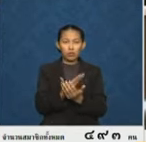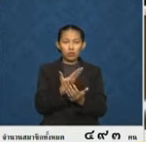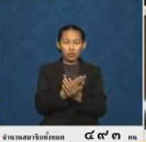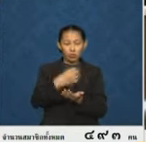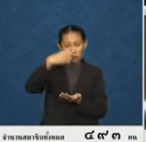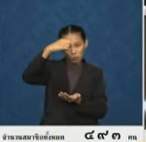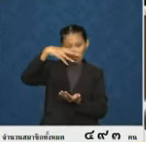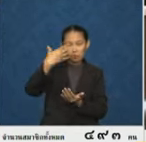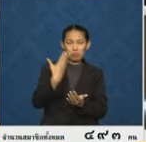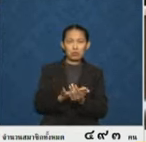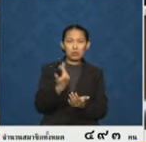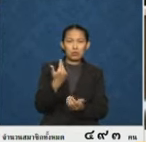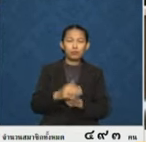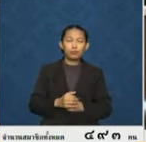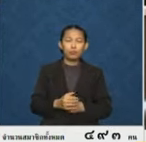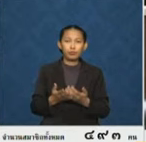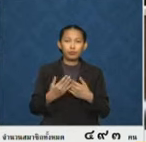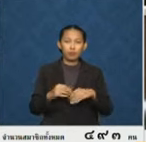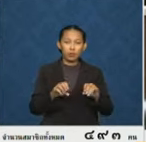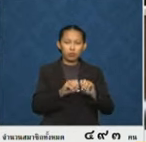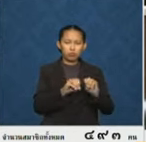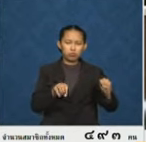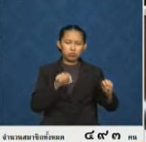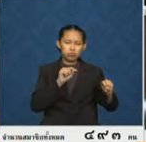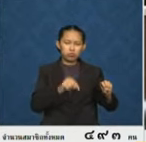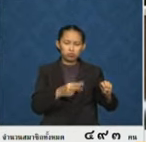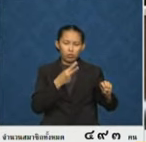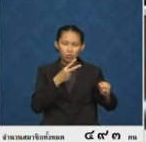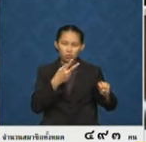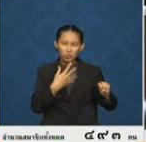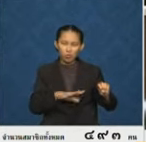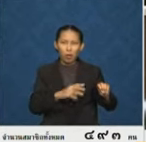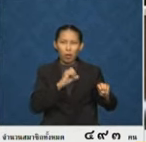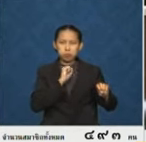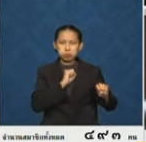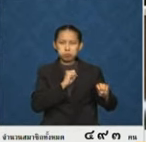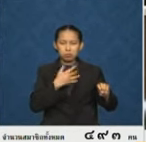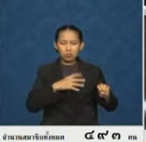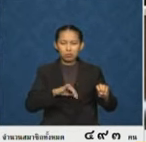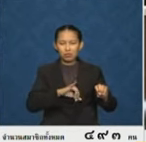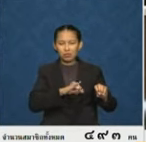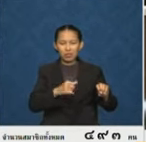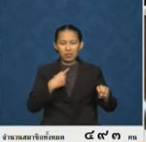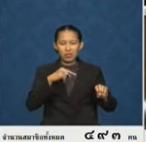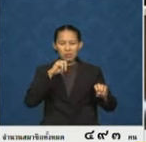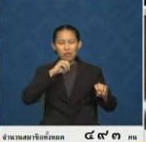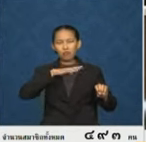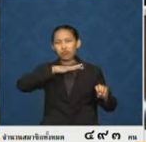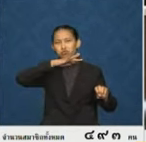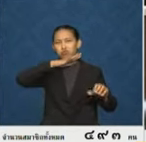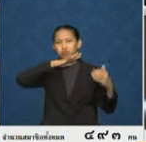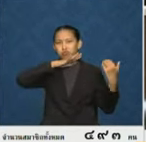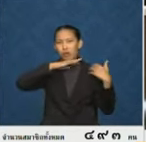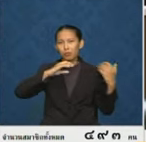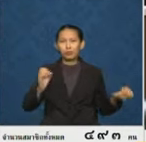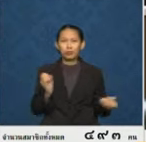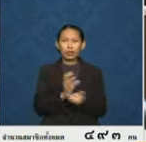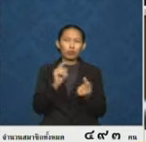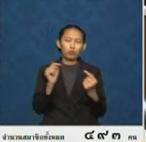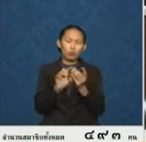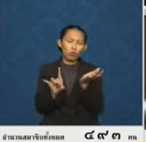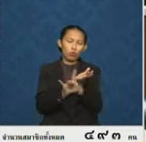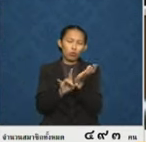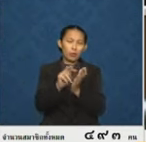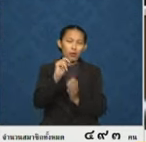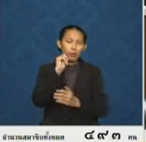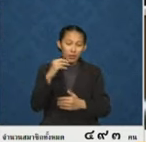สูงมากนะคะส่วนระบบท่อที่เก่าก็ทำให้มีตะกอนสะสมทำให้น้ำขุ่นส่งผลเสียต่อคุณภาพน้ำและ